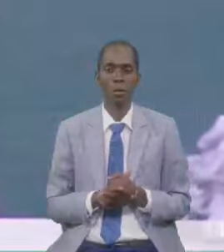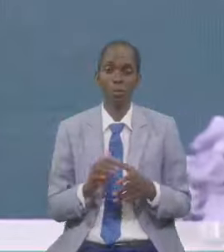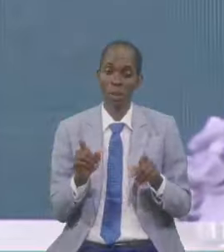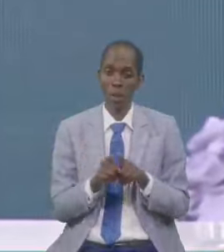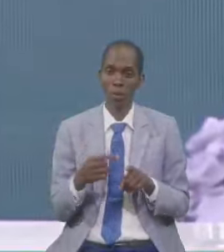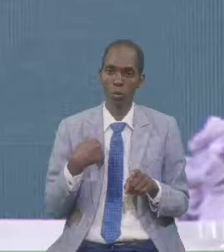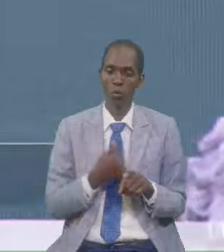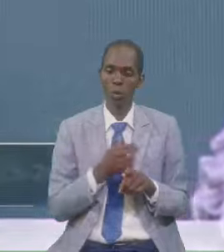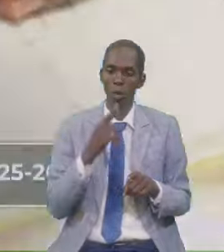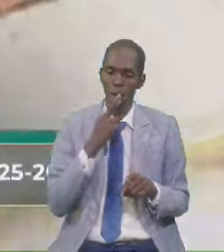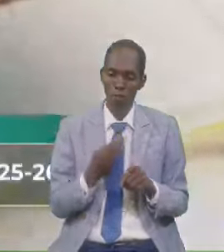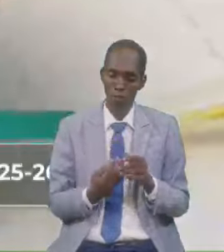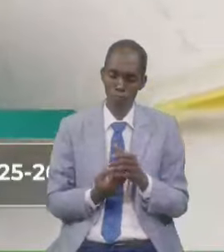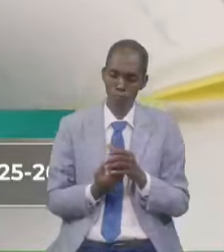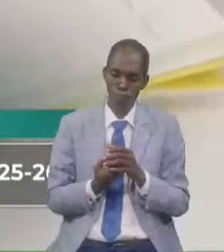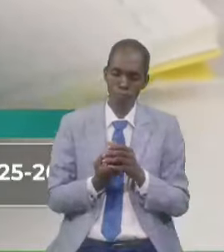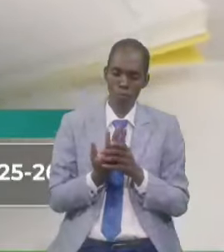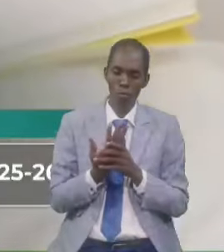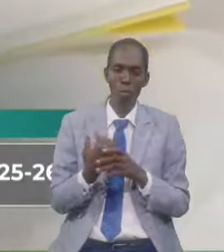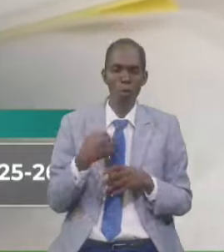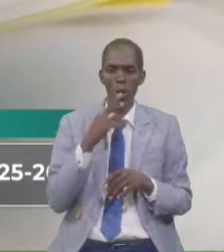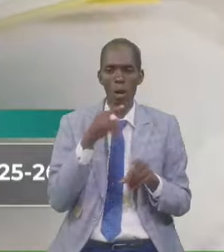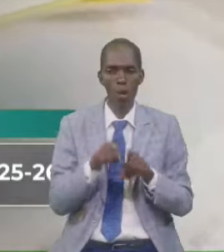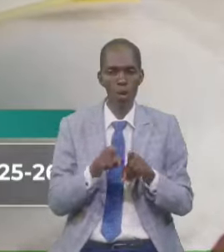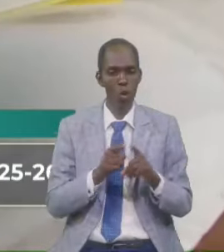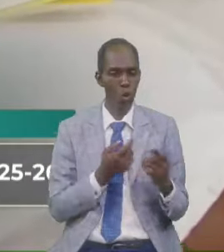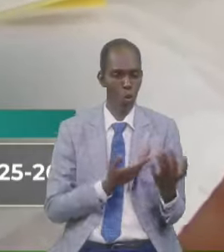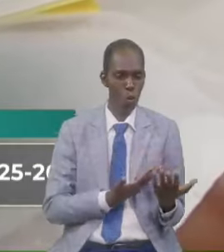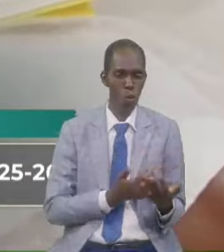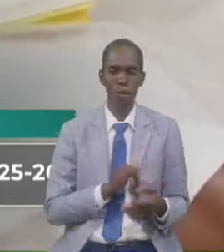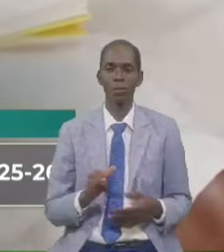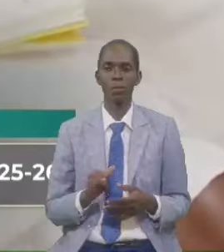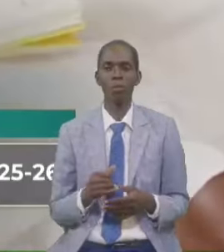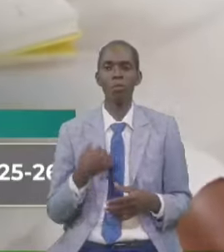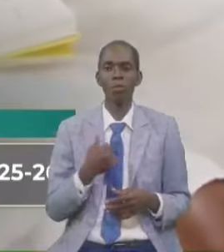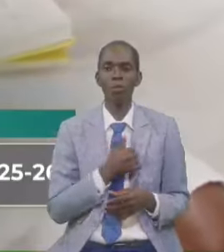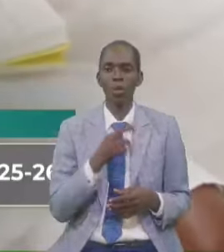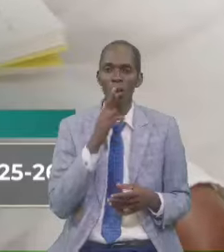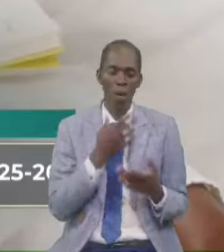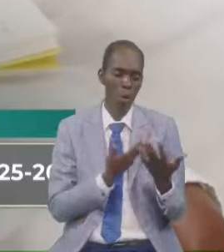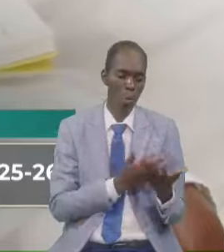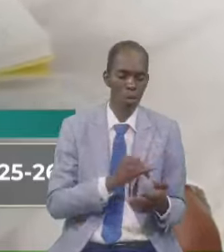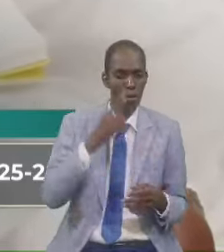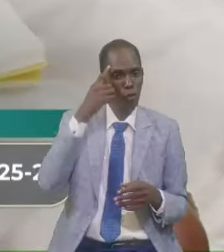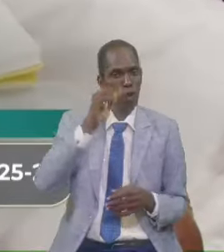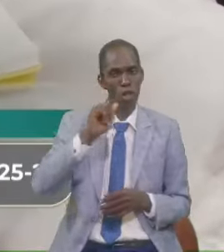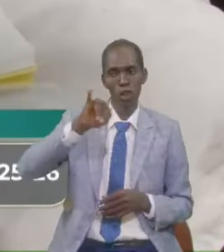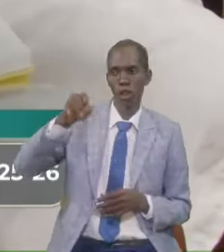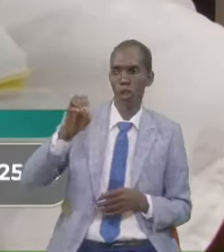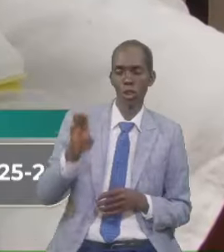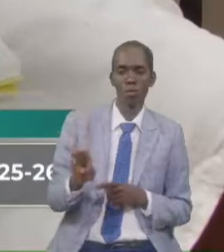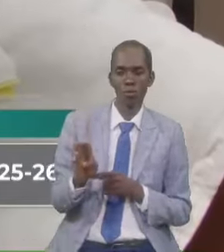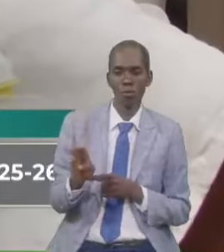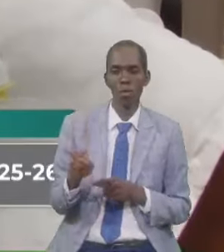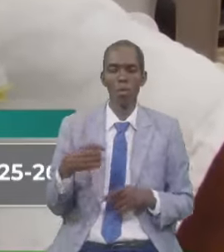we're waiting. అక్కడ మనం ముందుకు వెళ్ళడానికి, ఎదగడానికి వేచి ఉన్నాం. We're waiting for a job. ఆ యొక్క ఉద్యోగం కోసం వేచి ఉన్నాం. We're waiting